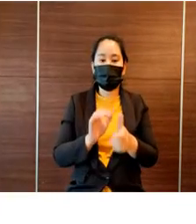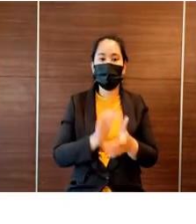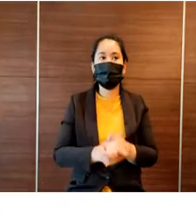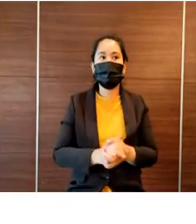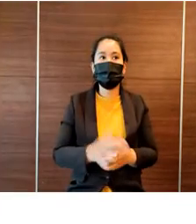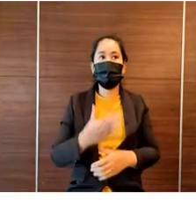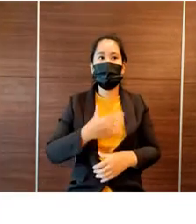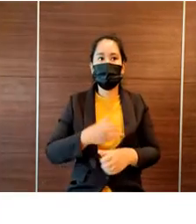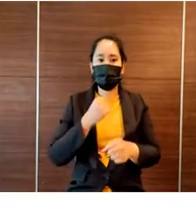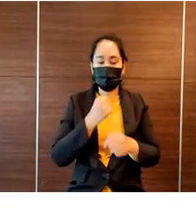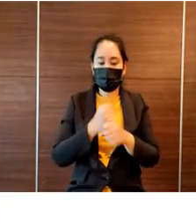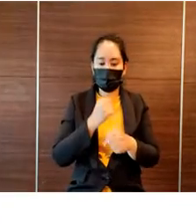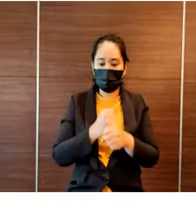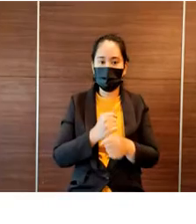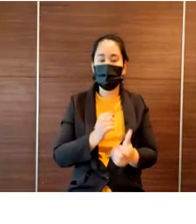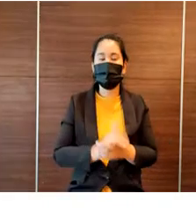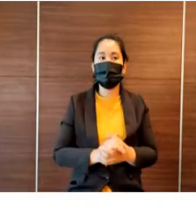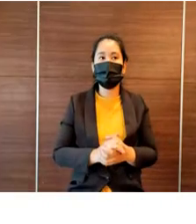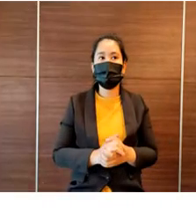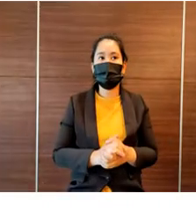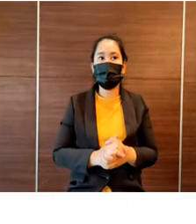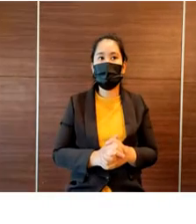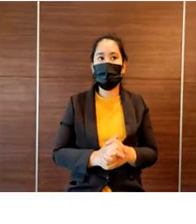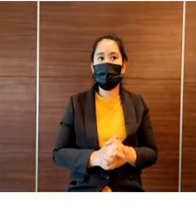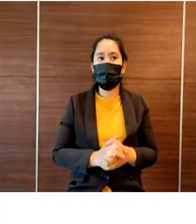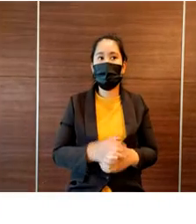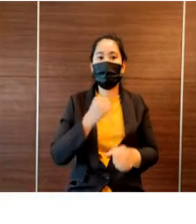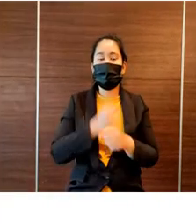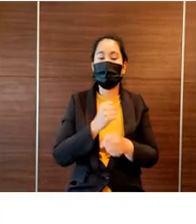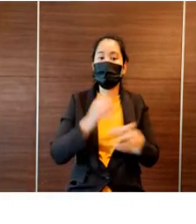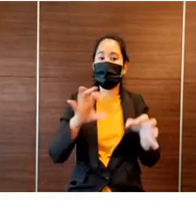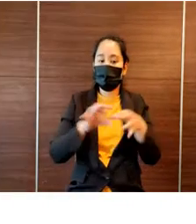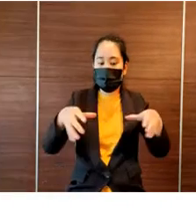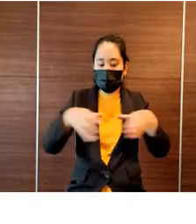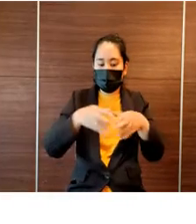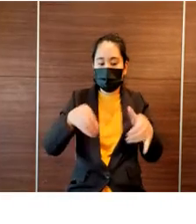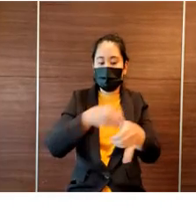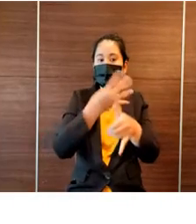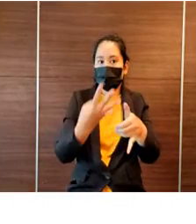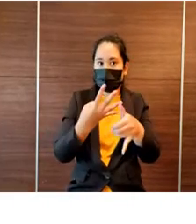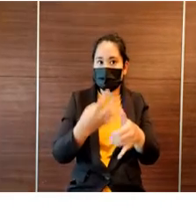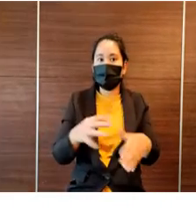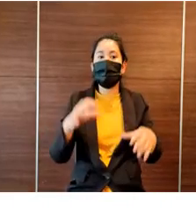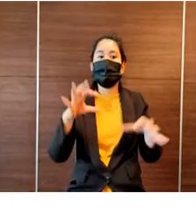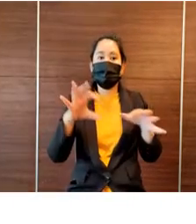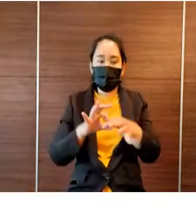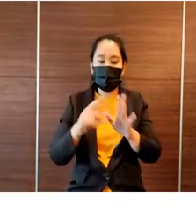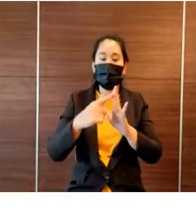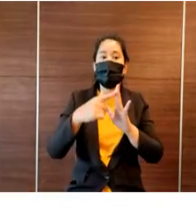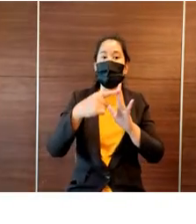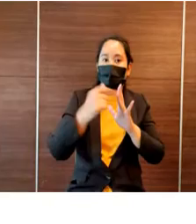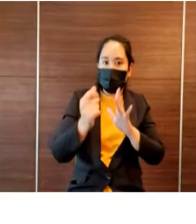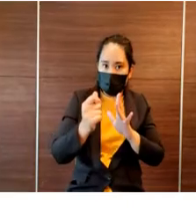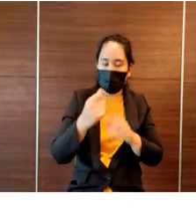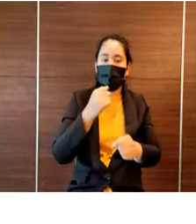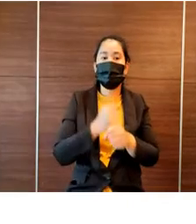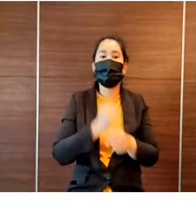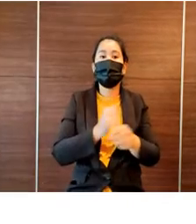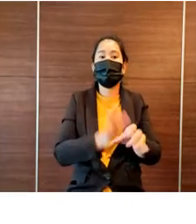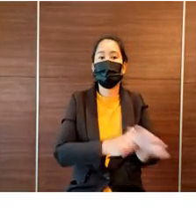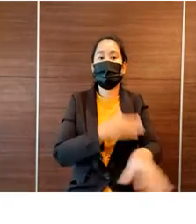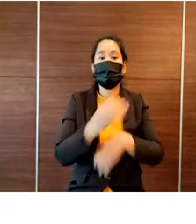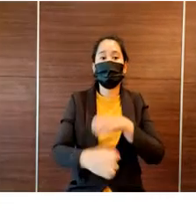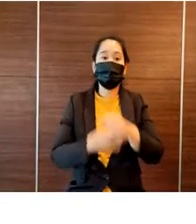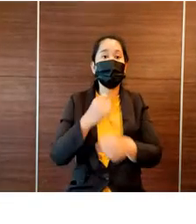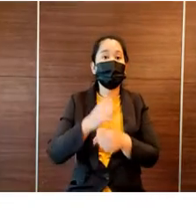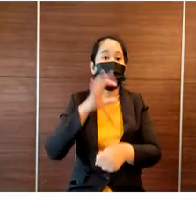เมียวทำงานเรื่องเกี่ยวกับความหลากหลายทางเพศนะครับแล้วก็ HIV AIDS ในกลุ่ม MSMTG เนี่ยมาปีนี้เป็นปีที่